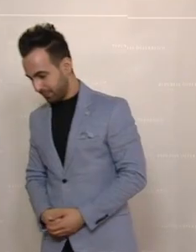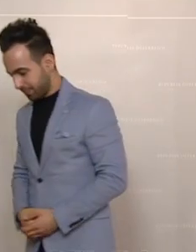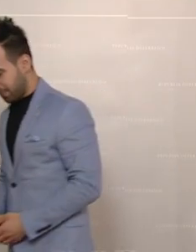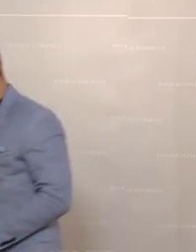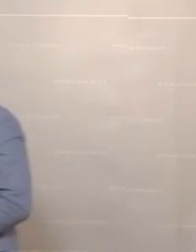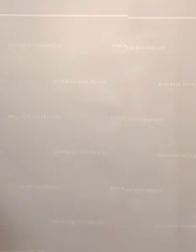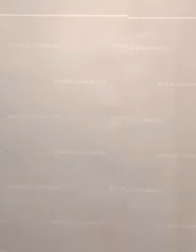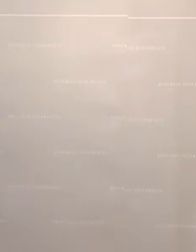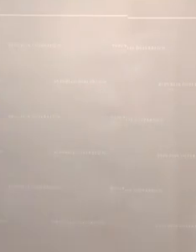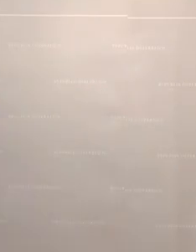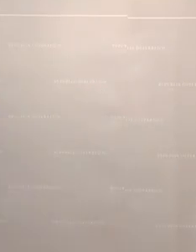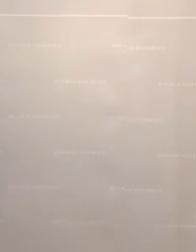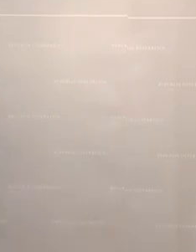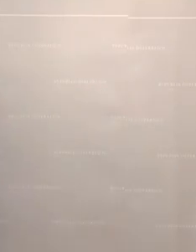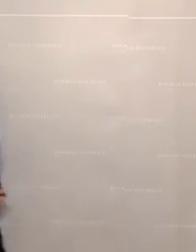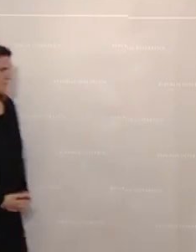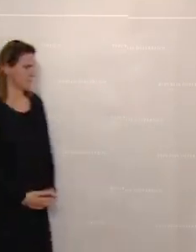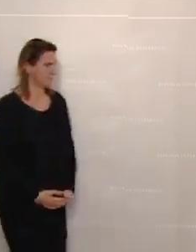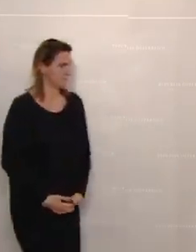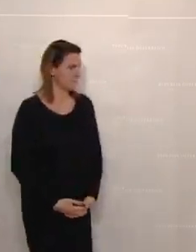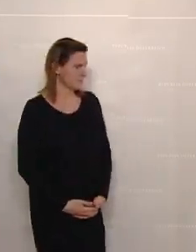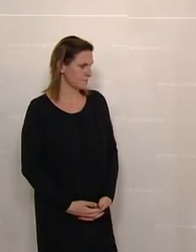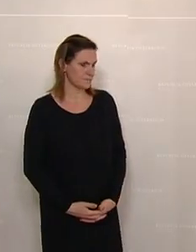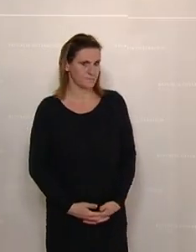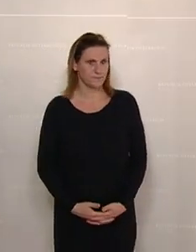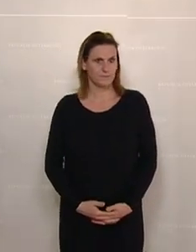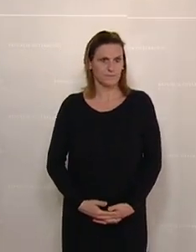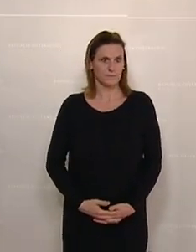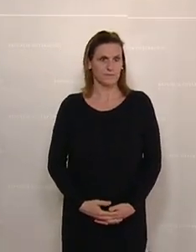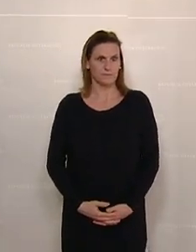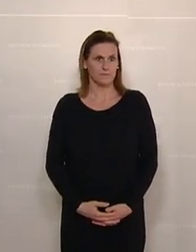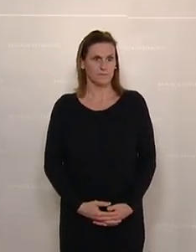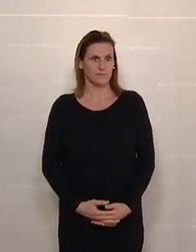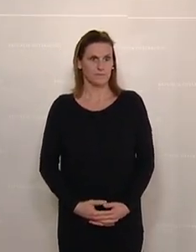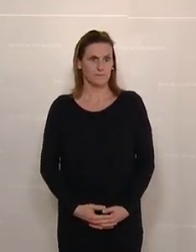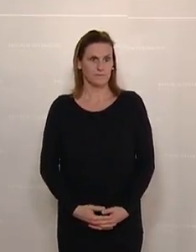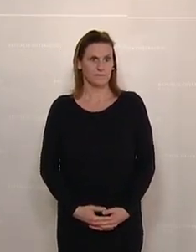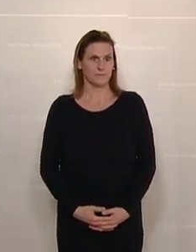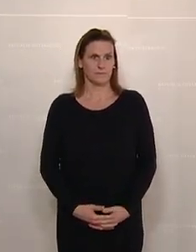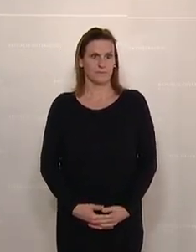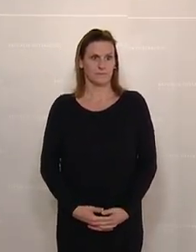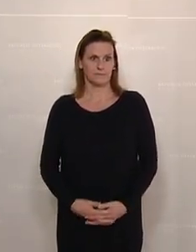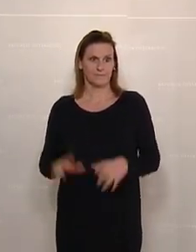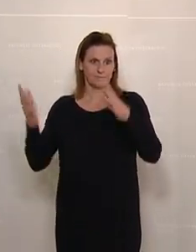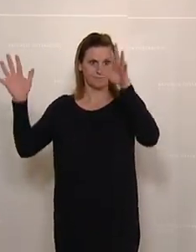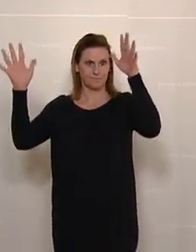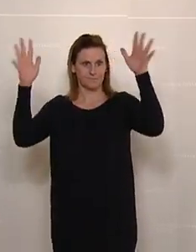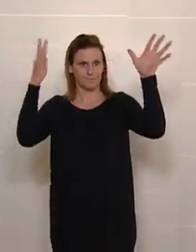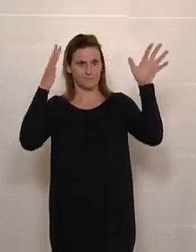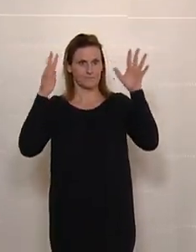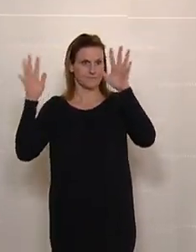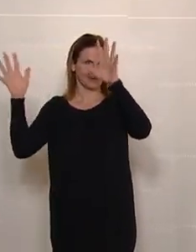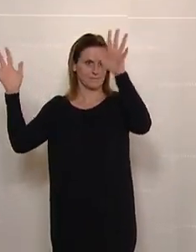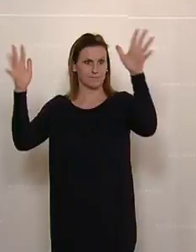Die ehemalige Bildungsministerin Sonja Hammerschmidt von der SPÖ verlässt nach 5 Jahren die hohe Politik und wechselt in